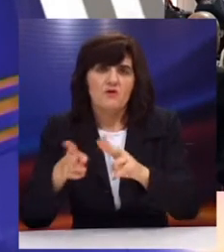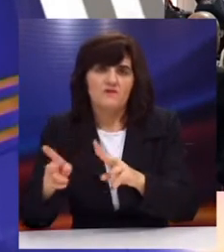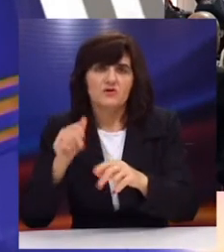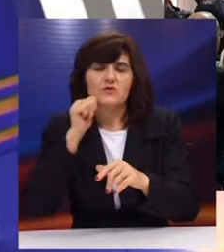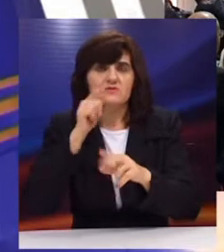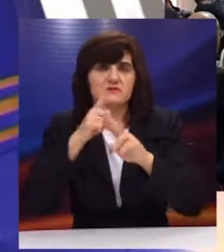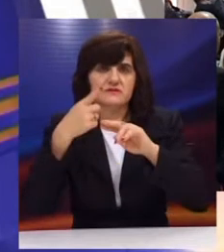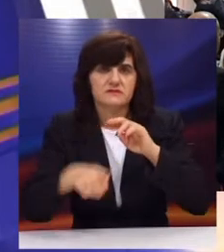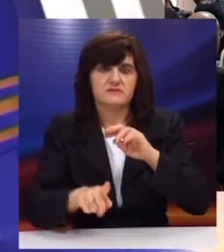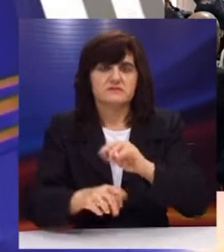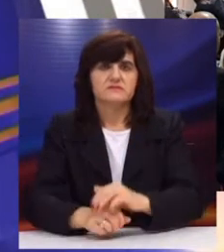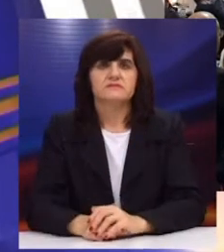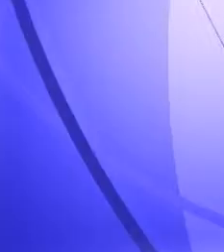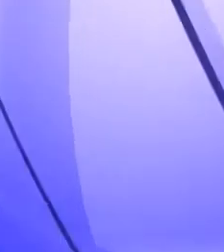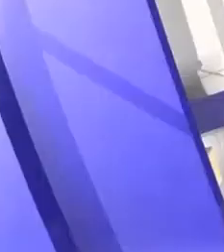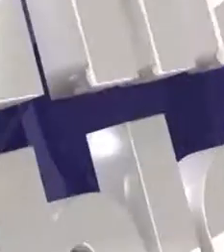završava sutra.